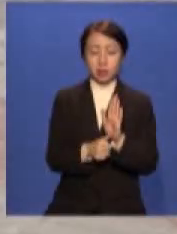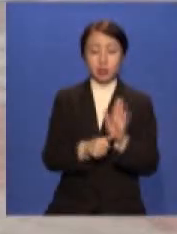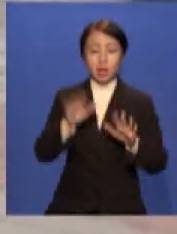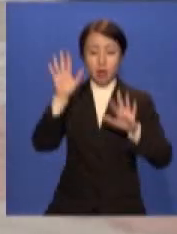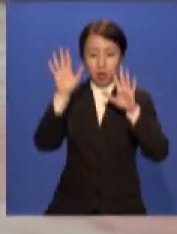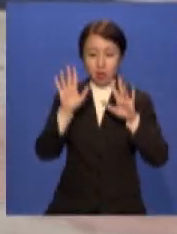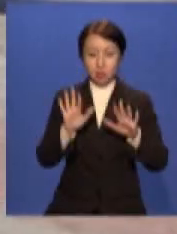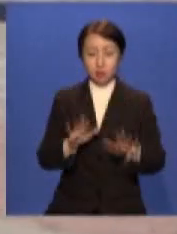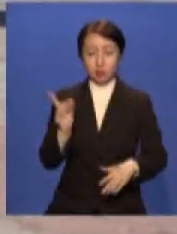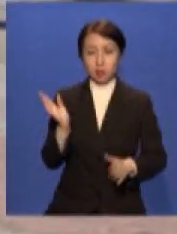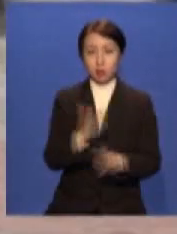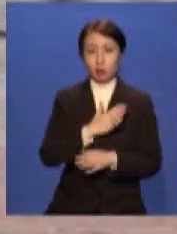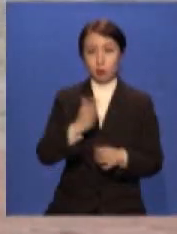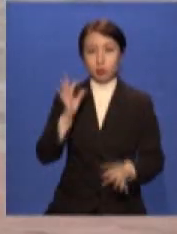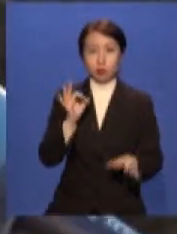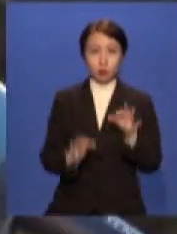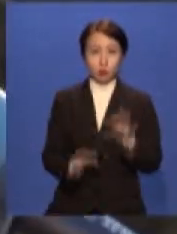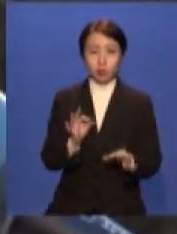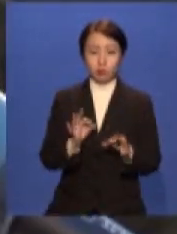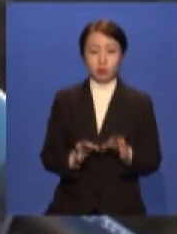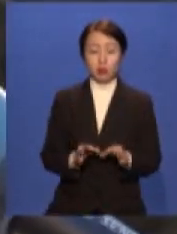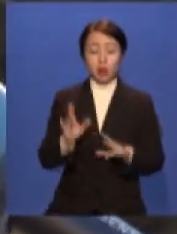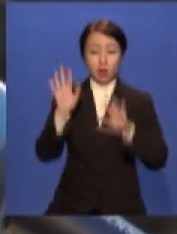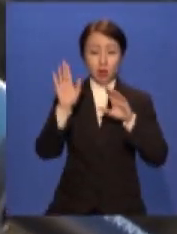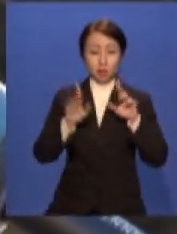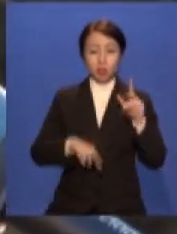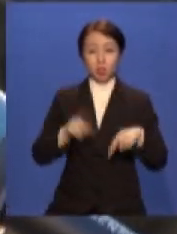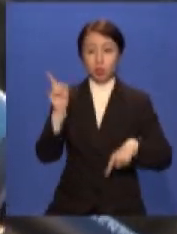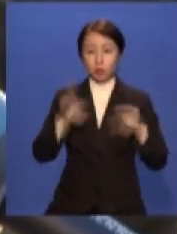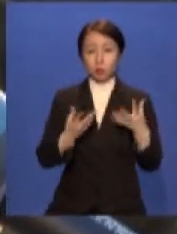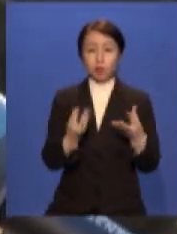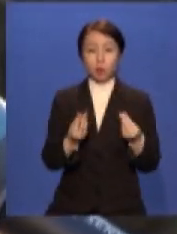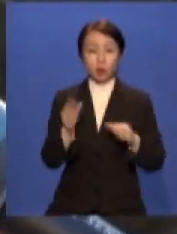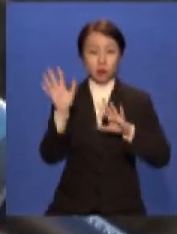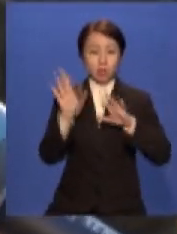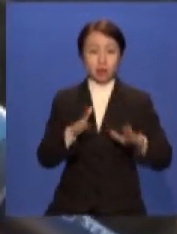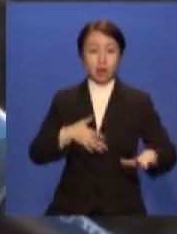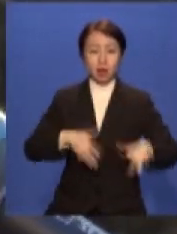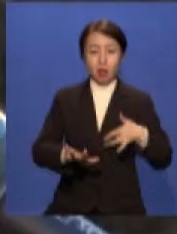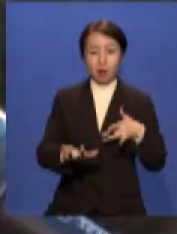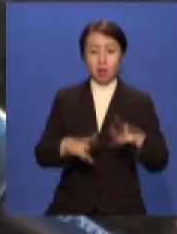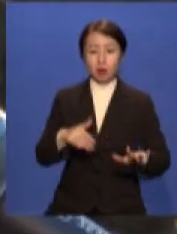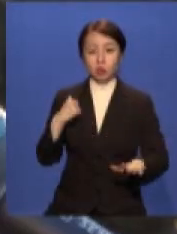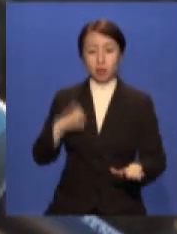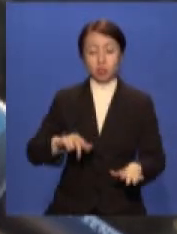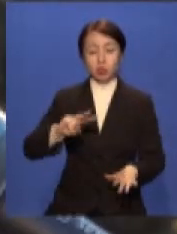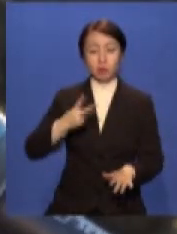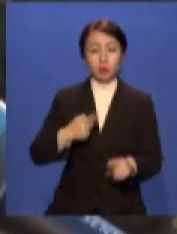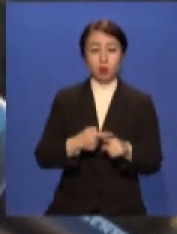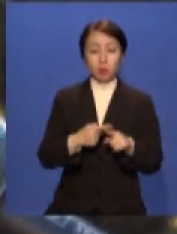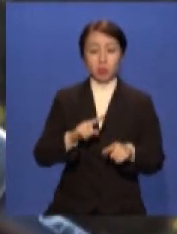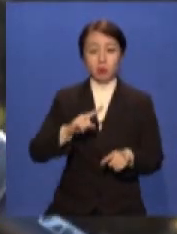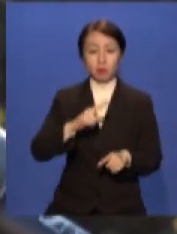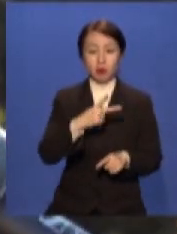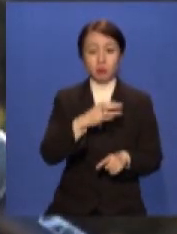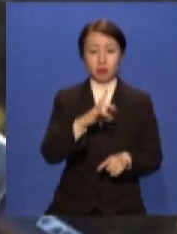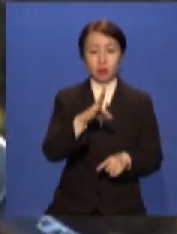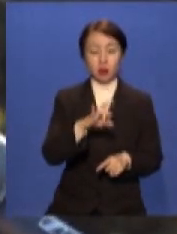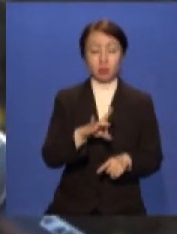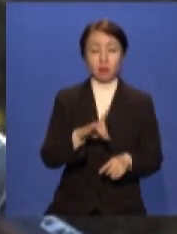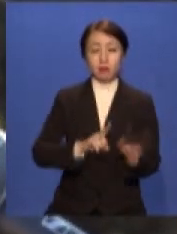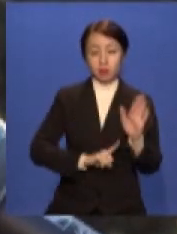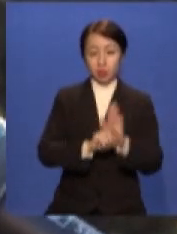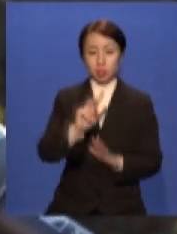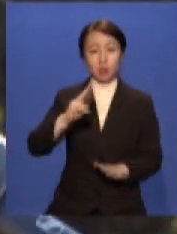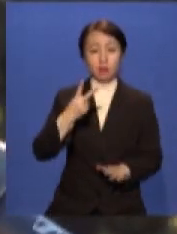месяц предполагается больше нормы. Осадки, дождь, мокрый снег, гололед ожидается во второй половине первой декады, в